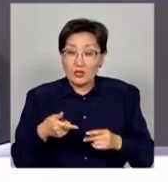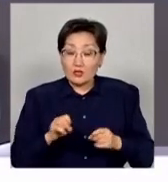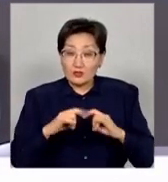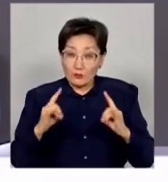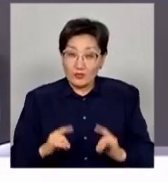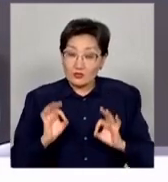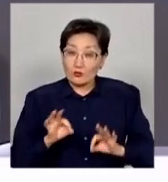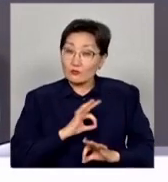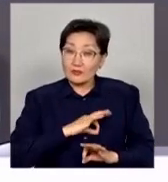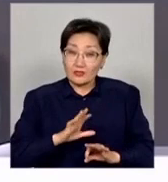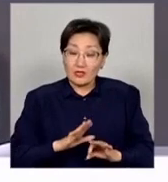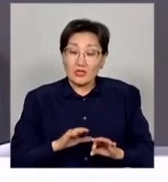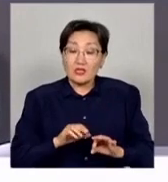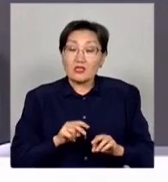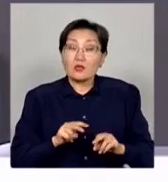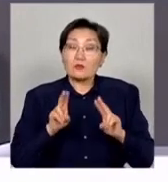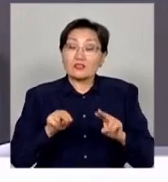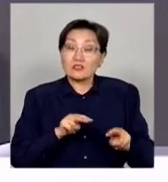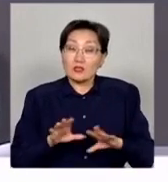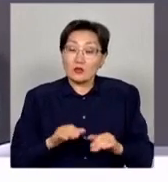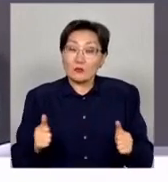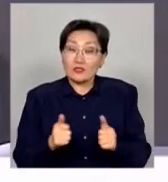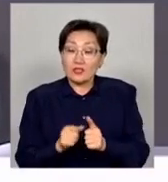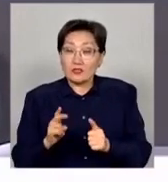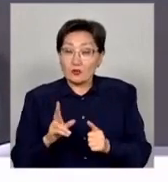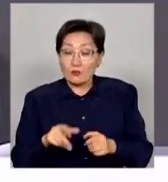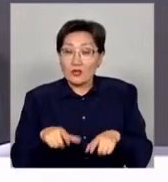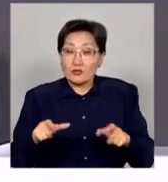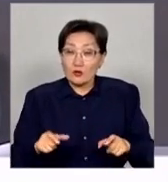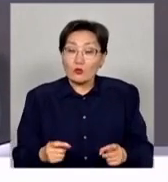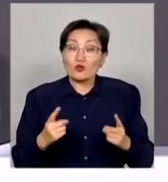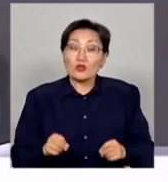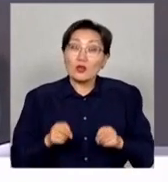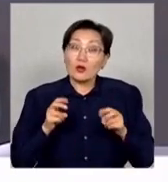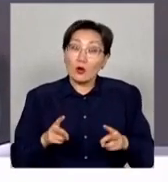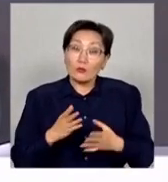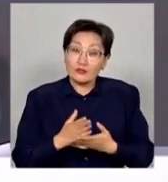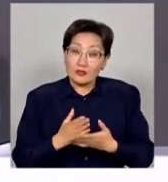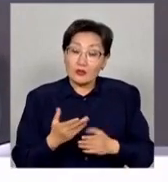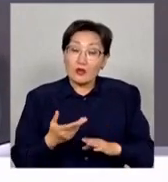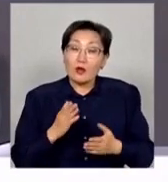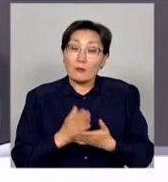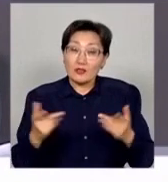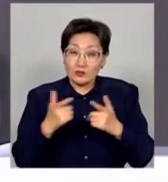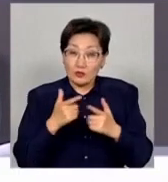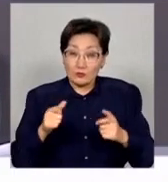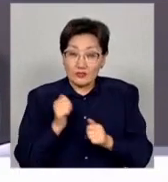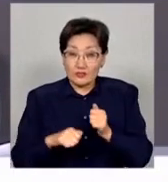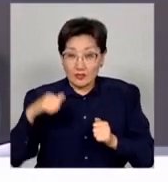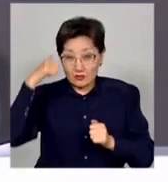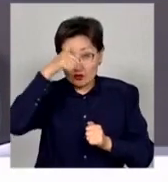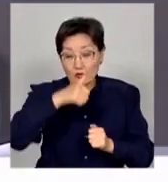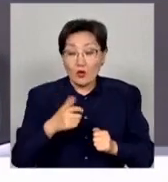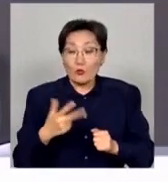дұрыс пайдаланбаса, не сақтамаса, ол көрші пәтердегі адамдарға да үлкен қауіп төндіреді. Қолдағы мәліметтерге сүйенсек, жыл сайын ел